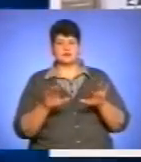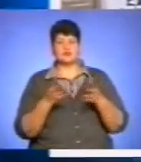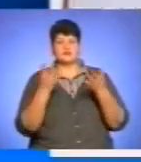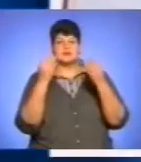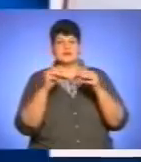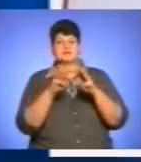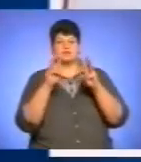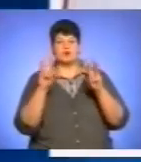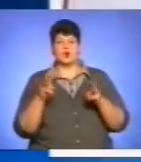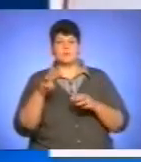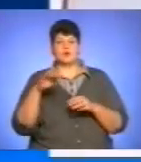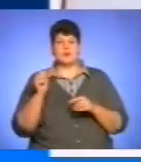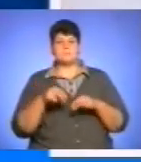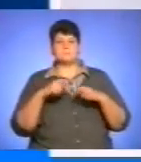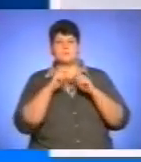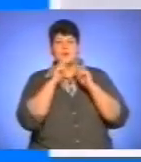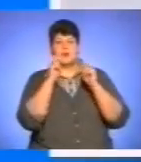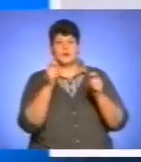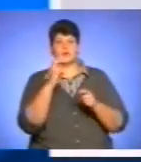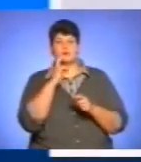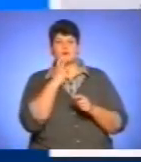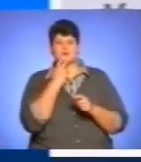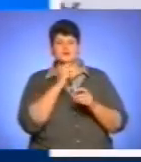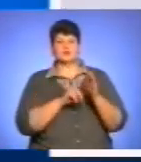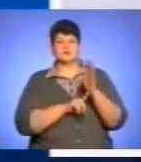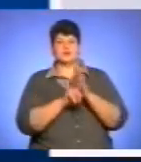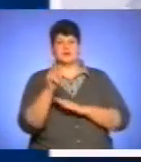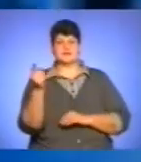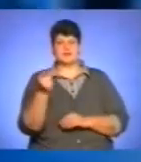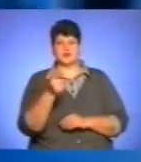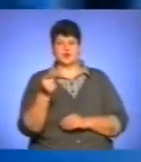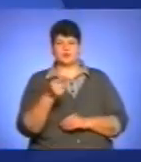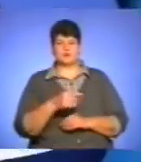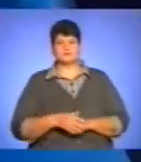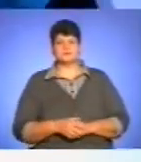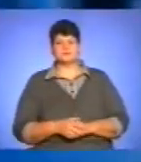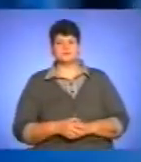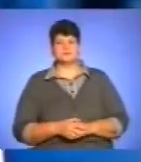Миколая подаруй усмішку» стартувала сьогодні у Тернополі.